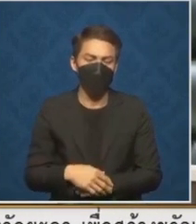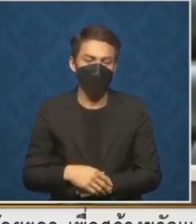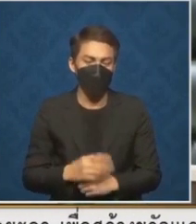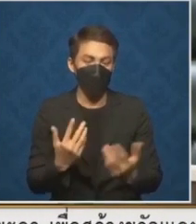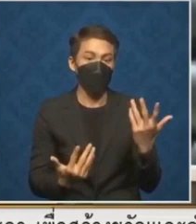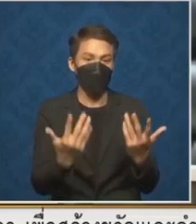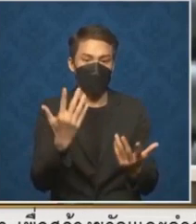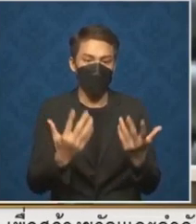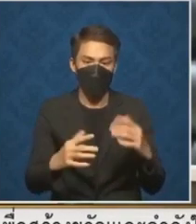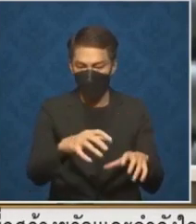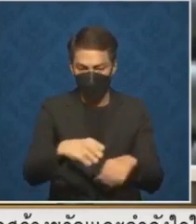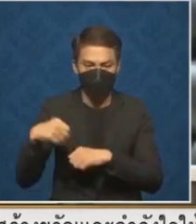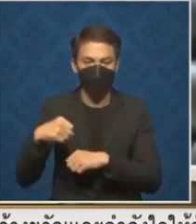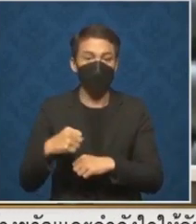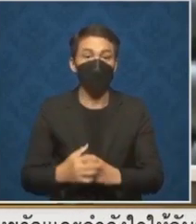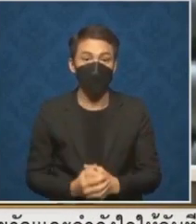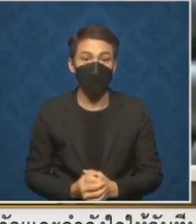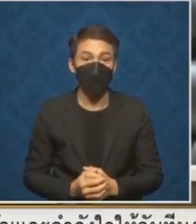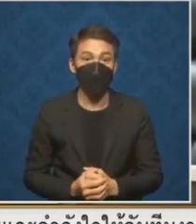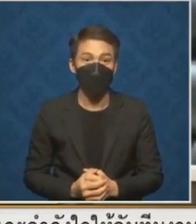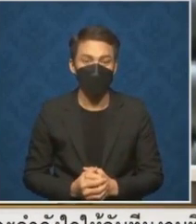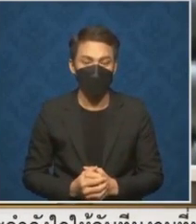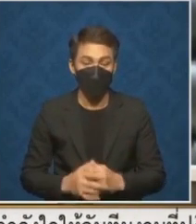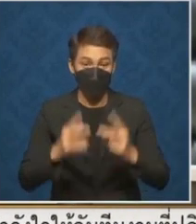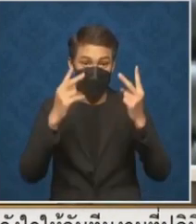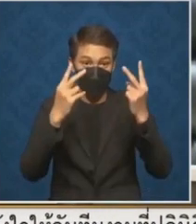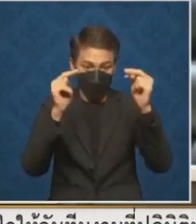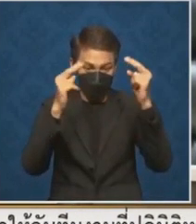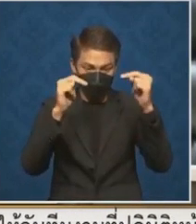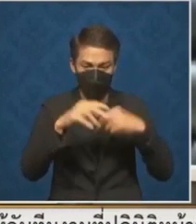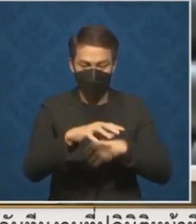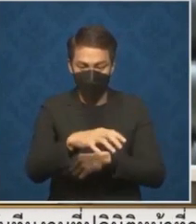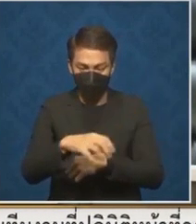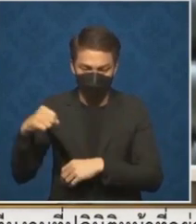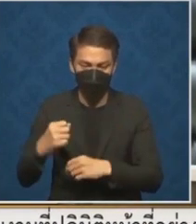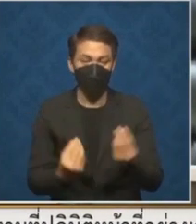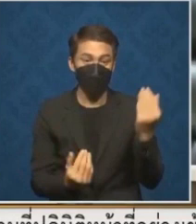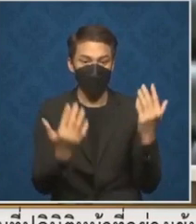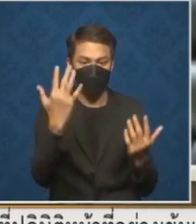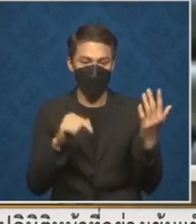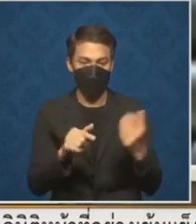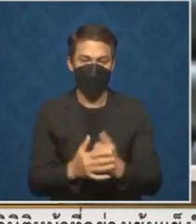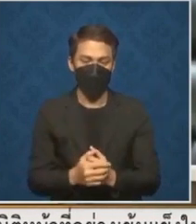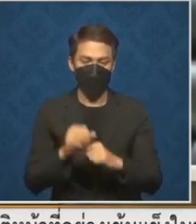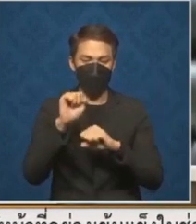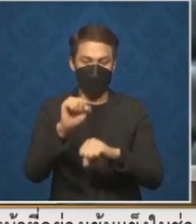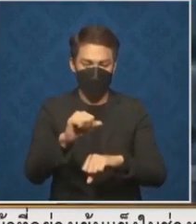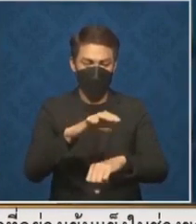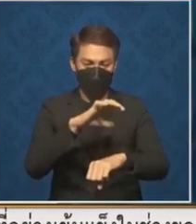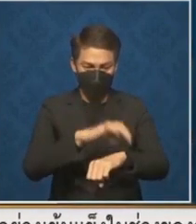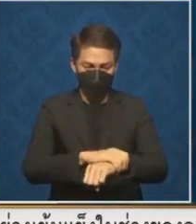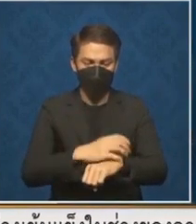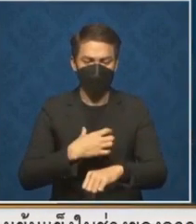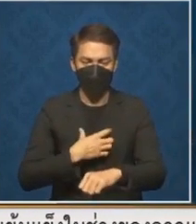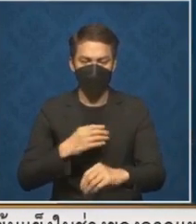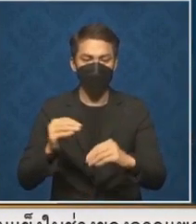คือการท่วงคืนพื้นป่าท่านยกท่ยกทุงคืนพ้นป่าประกาศไปจับแล้